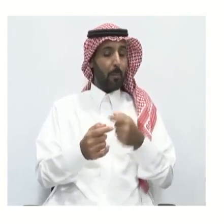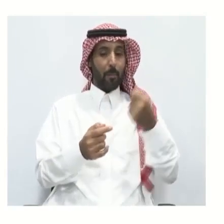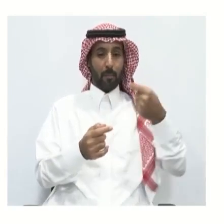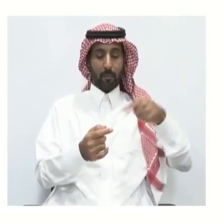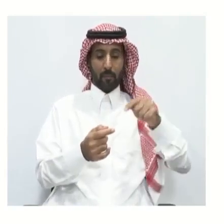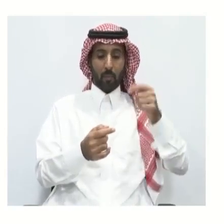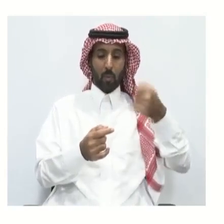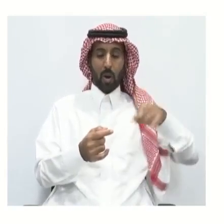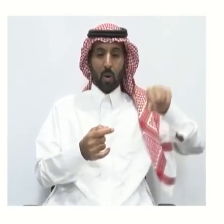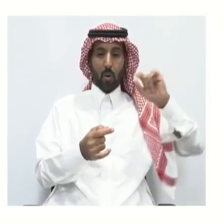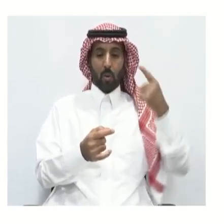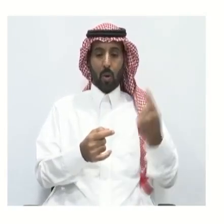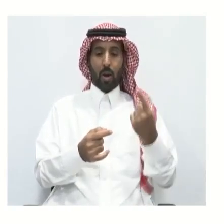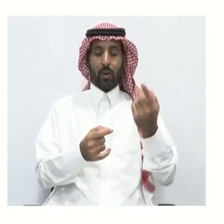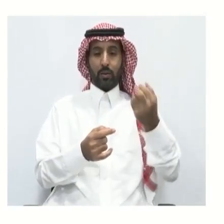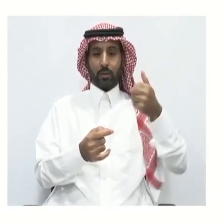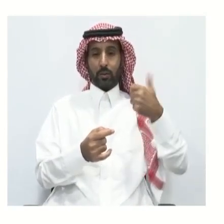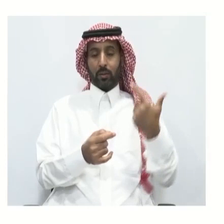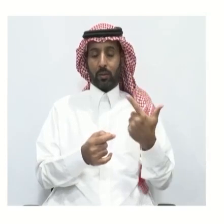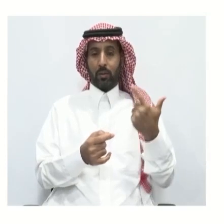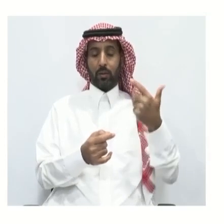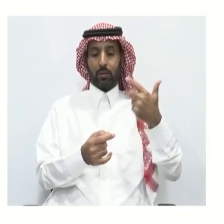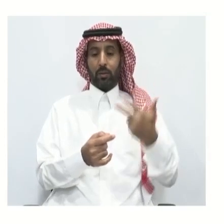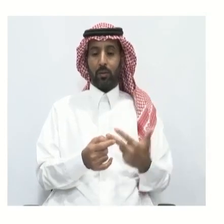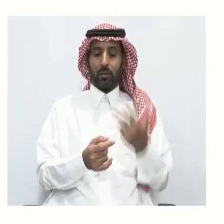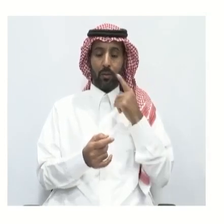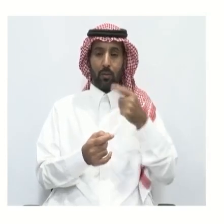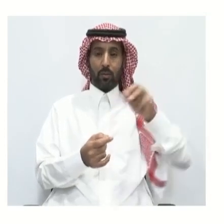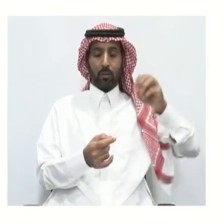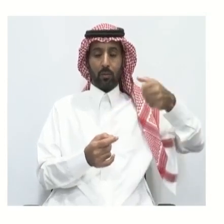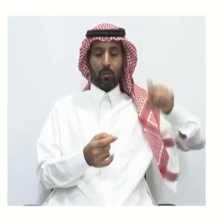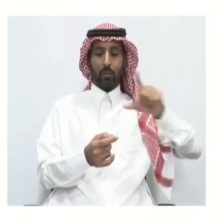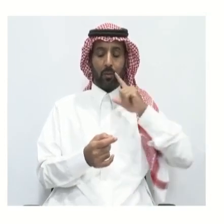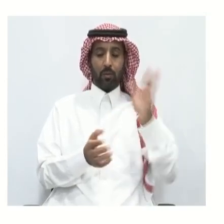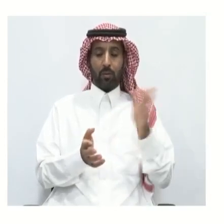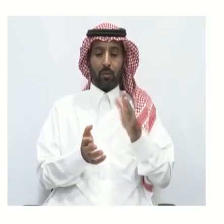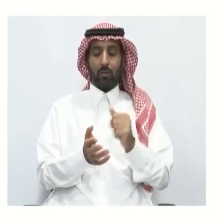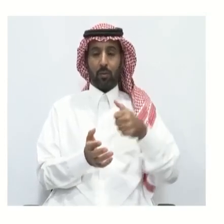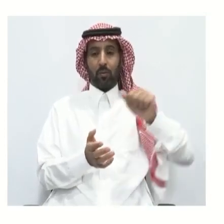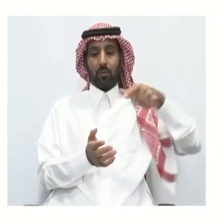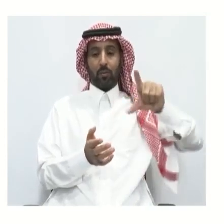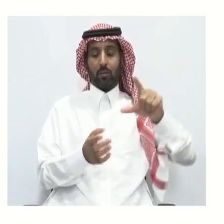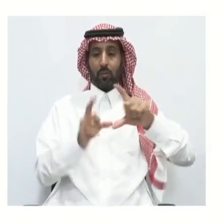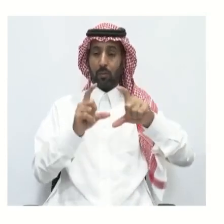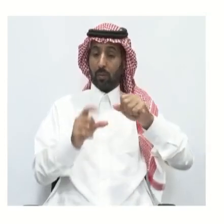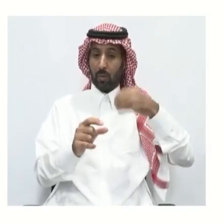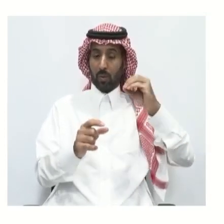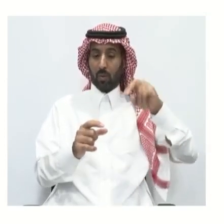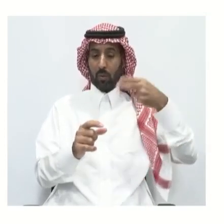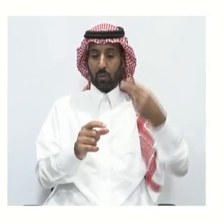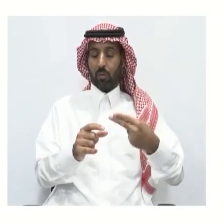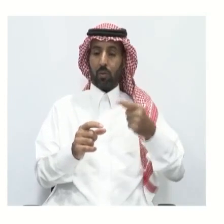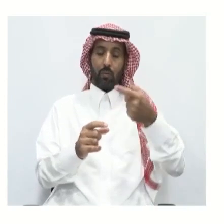ضرب الجرامات المعطاه لي في المساله في مقلوب الكتله الموليه واحد مول على